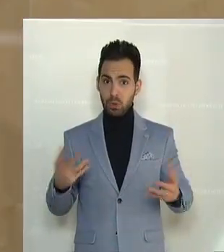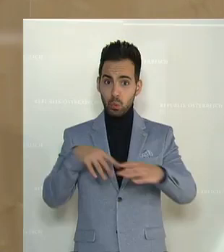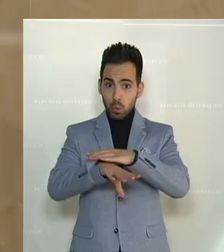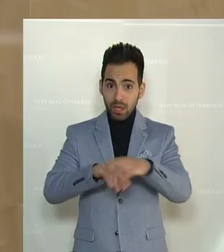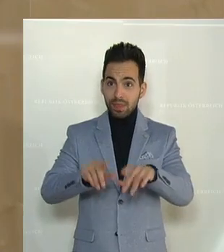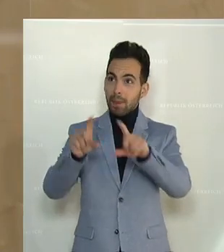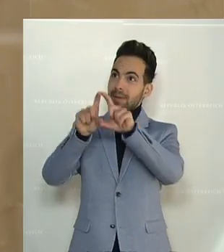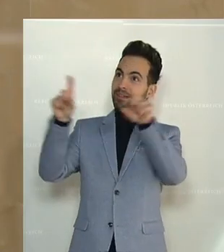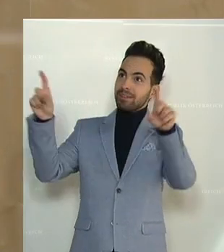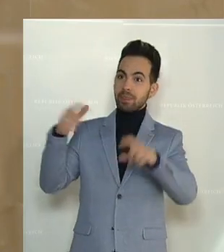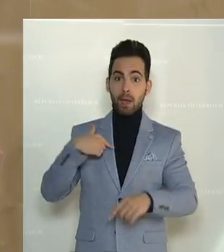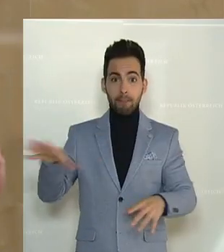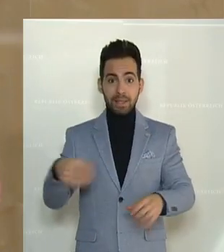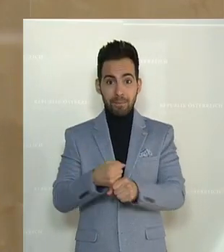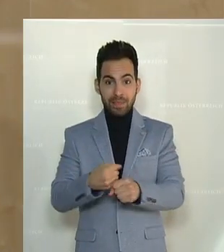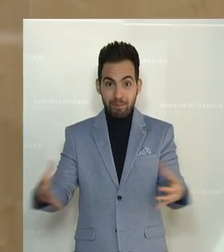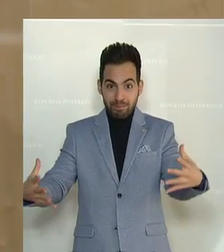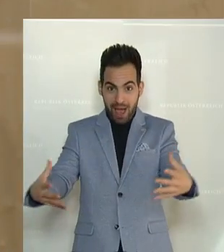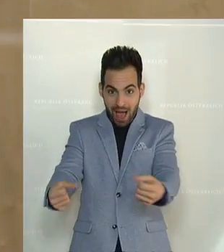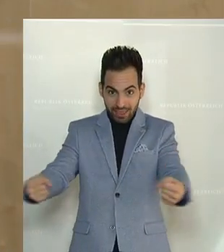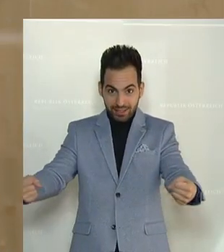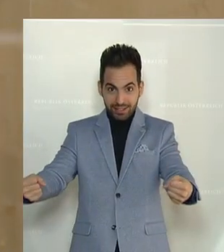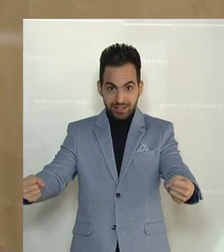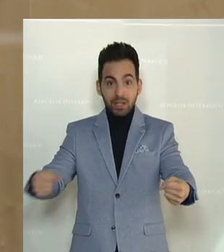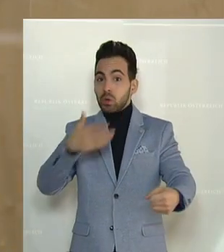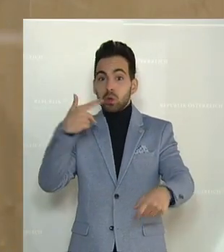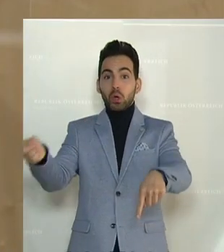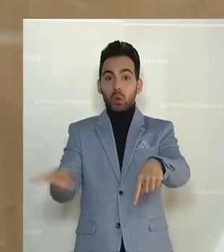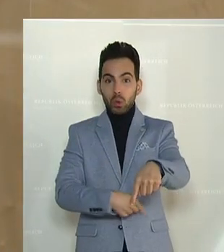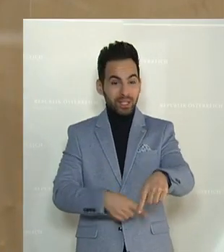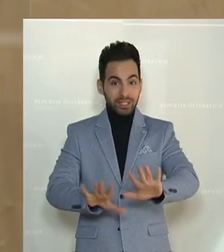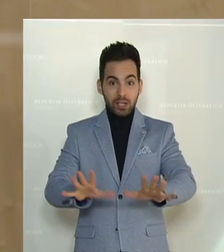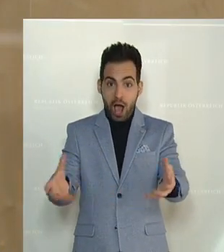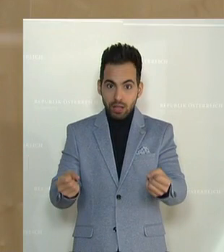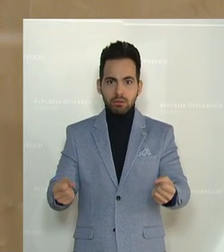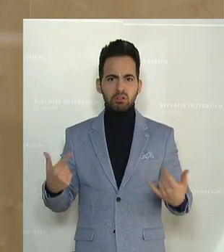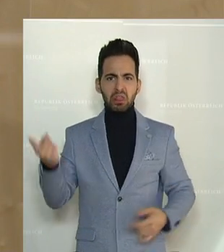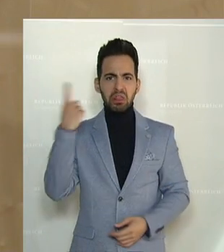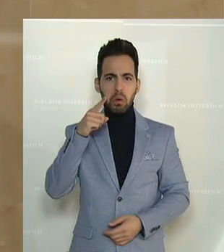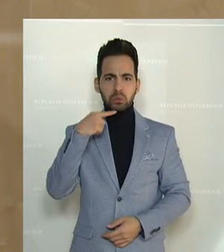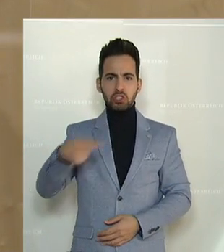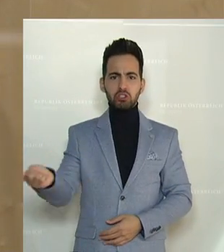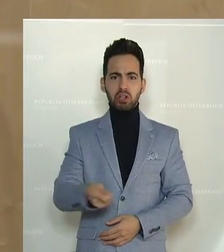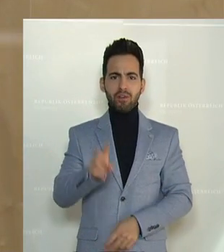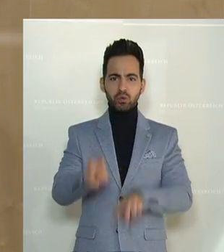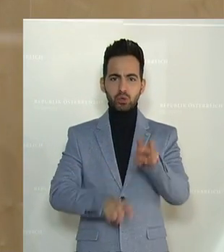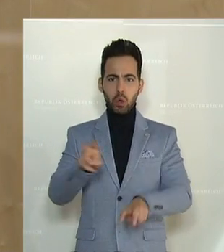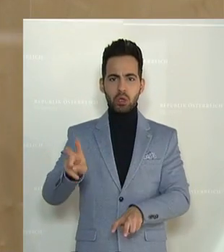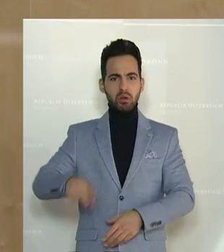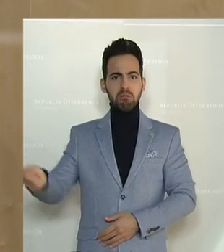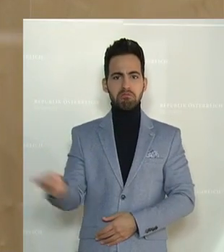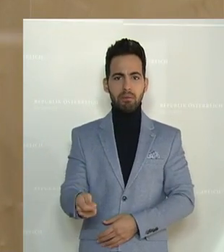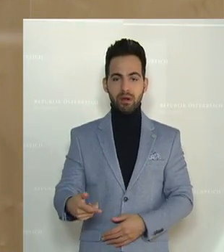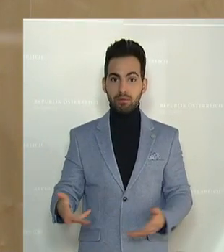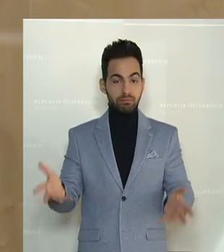Unternehmen, die Mitarbeiter behalten haben, statt sie zu kündigen, sollen mit einer Strafsteuer, die von den NEOS verlangt wird, belegt